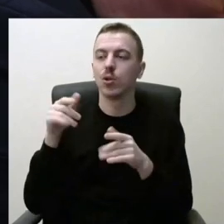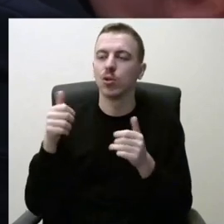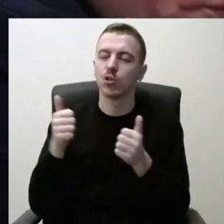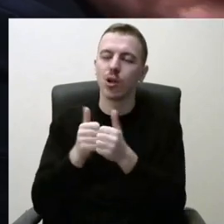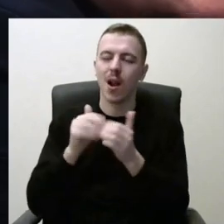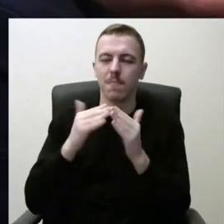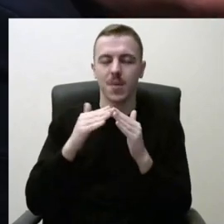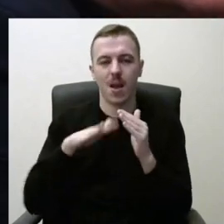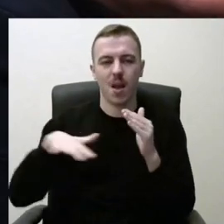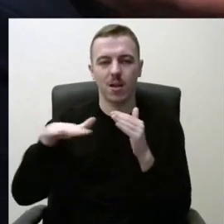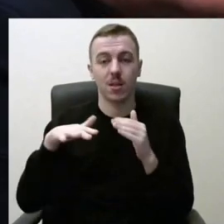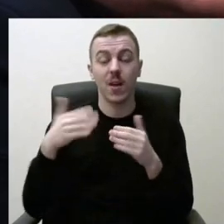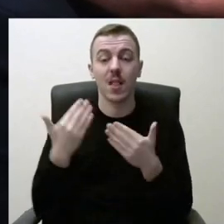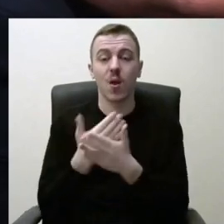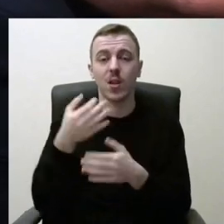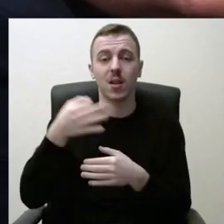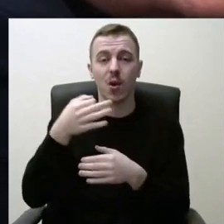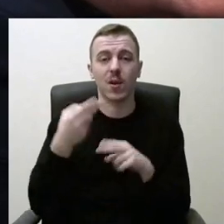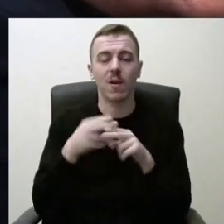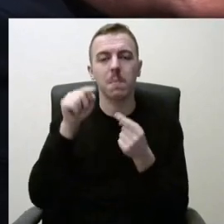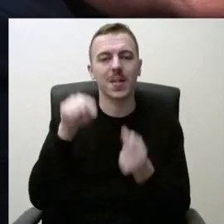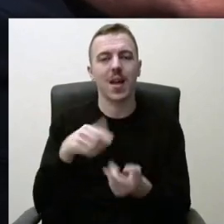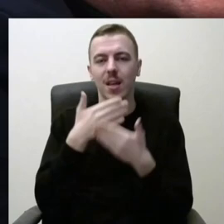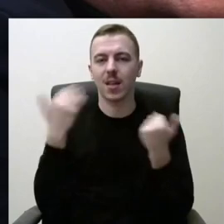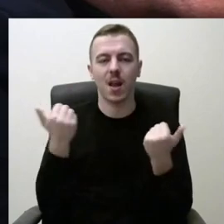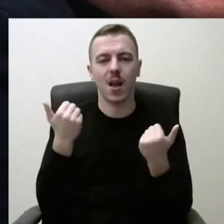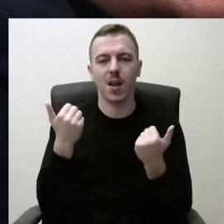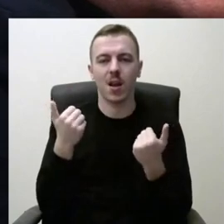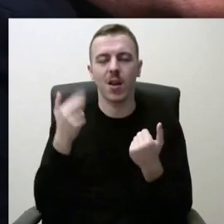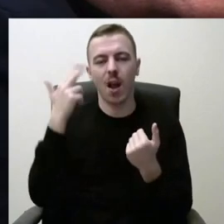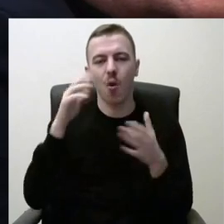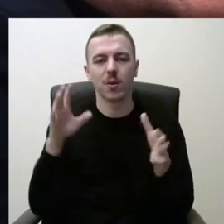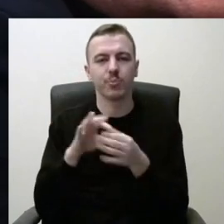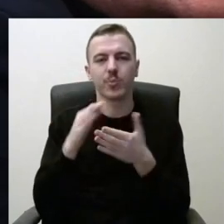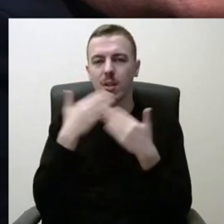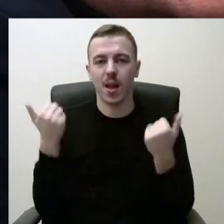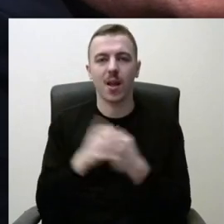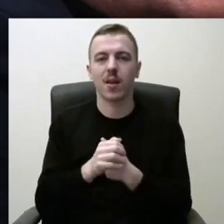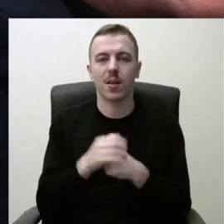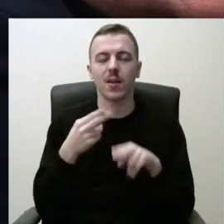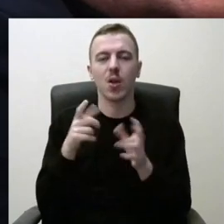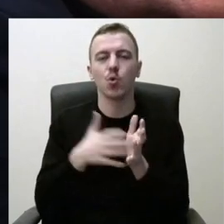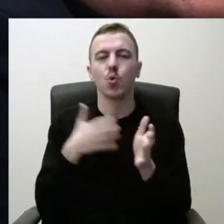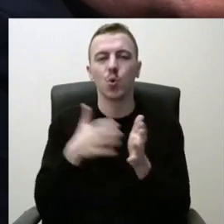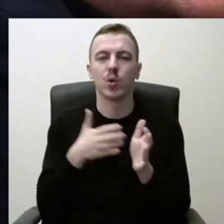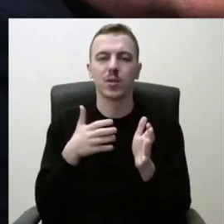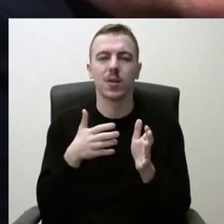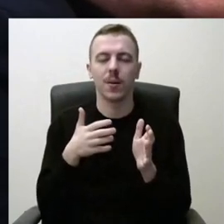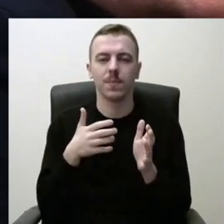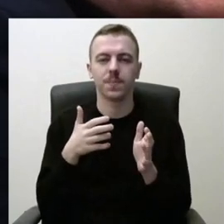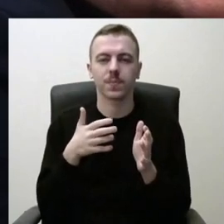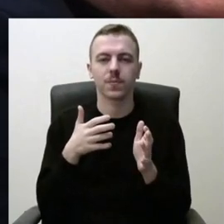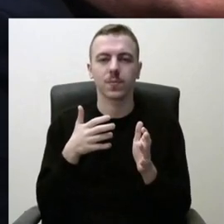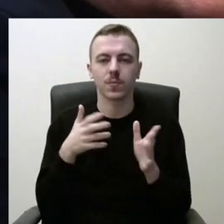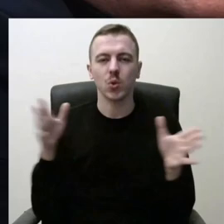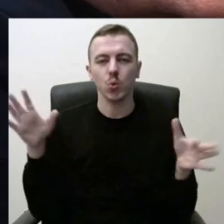nauja užmiesčio, nauji rajonai yra visiškai nepritaikyti jungtimis su Kaunu. Ir labai trūksta jungties